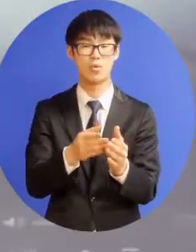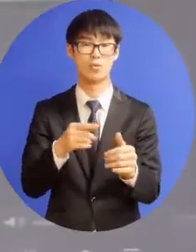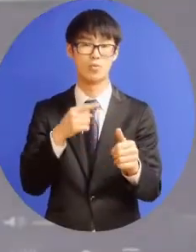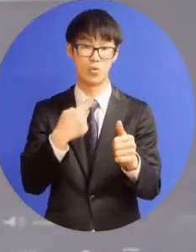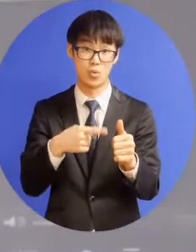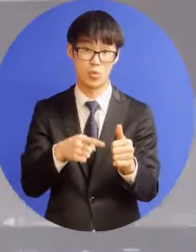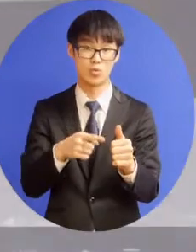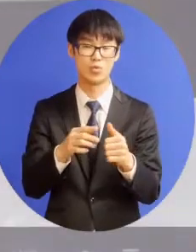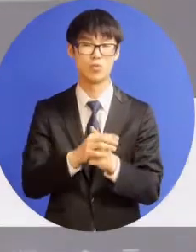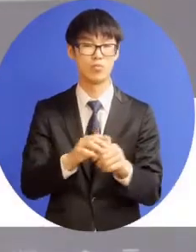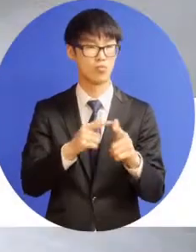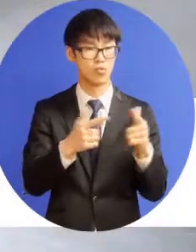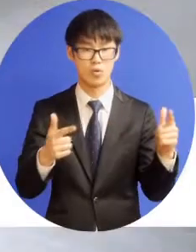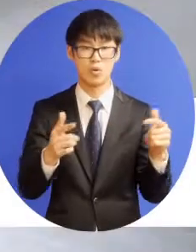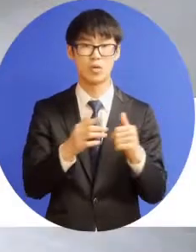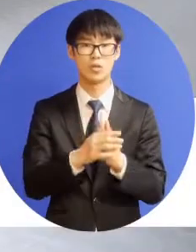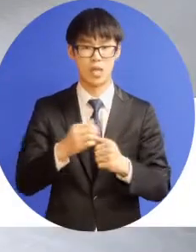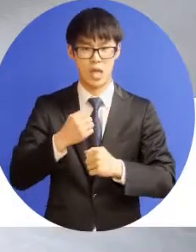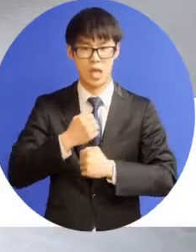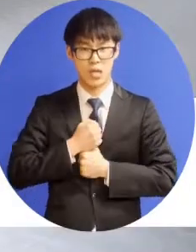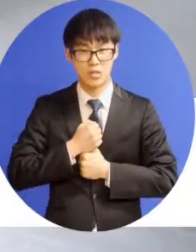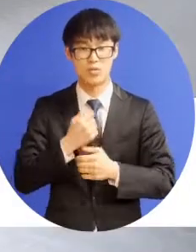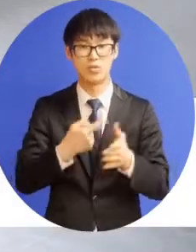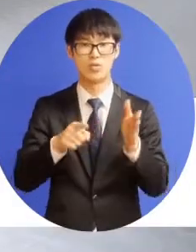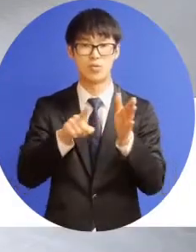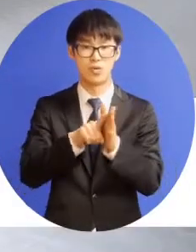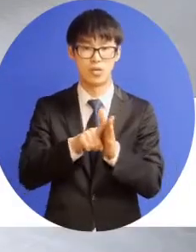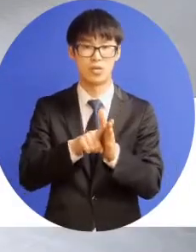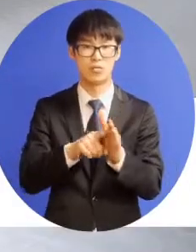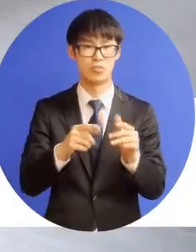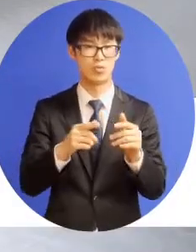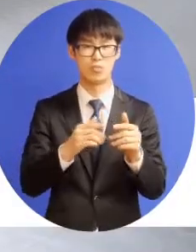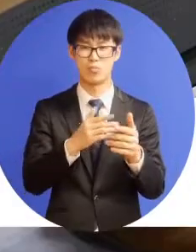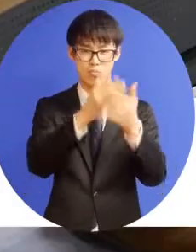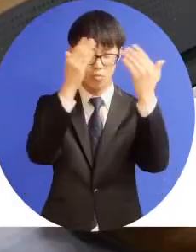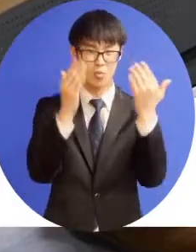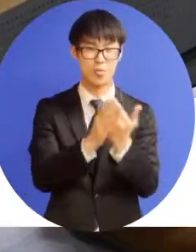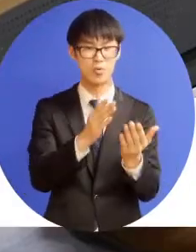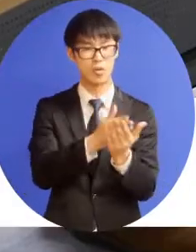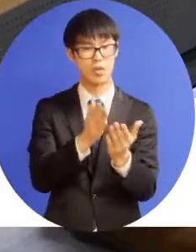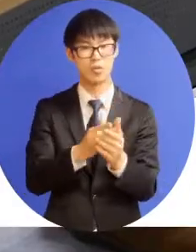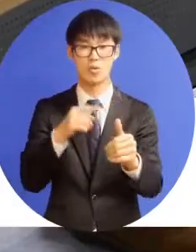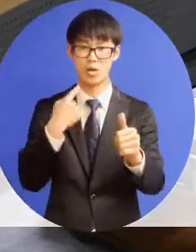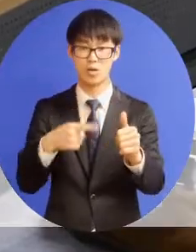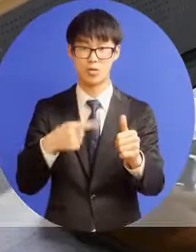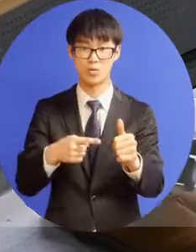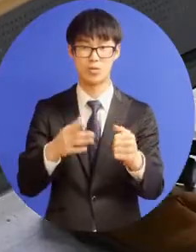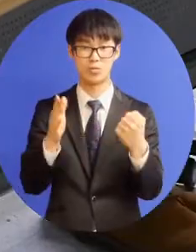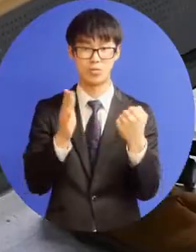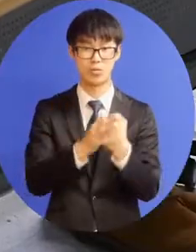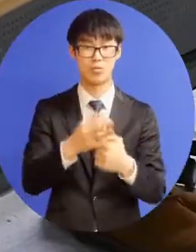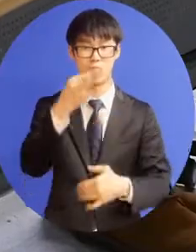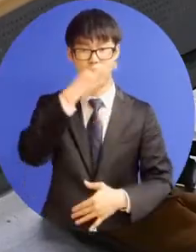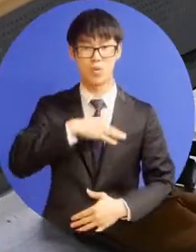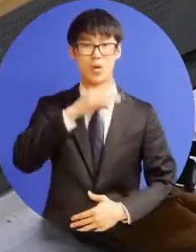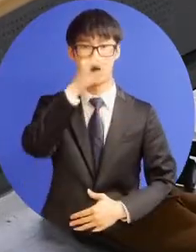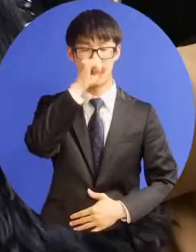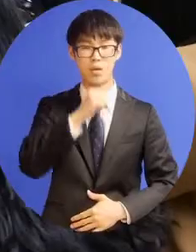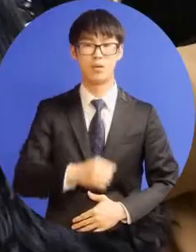기록물 관리 지침 교육 등 안전한 정보 보안 관리에 필요한 전반적인 내용을 다루며 의미 있는 시간을